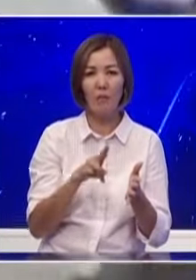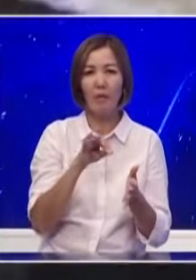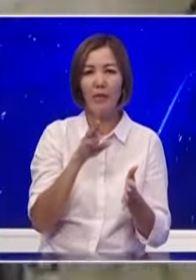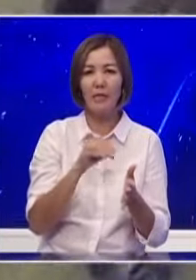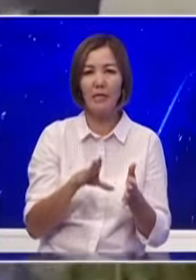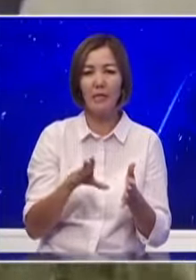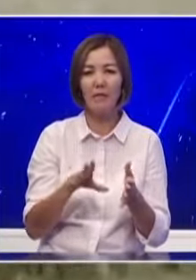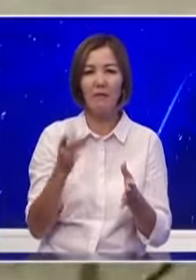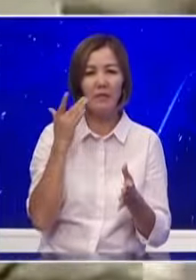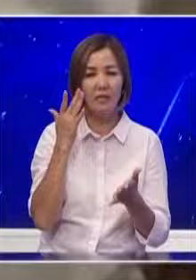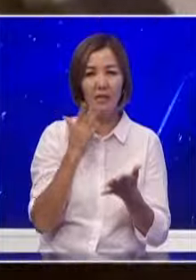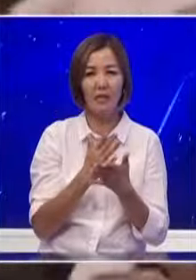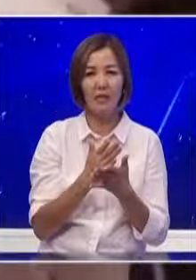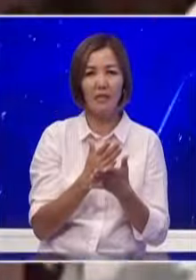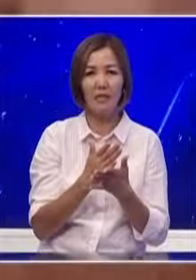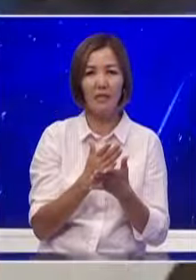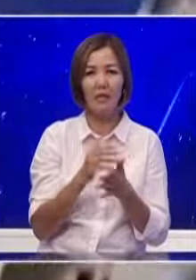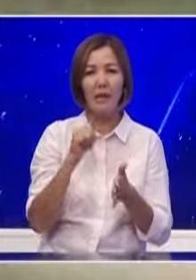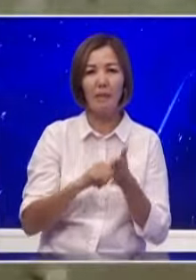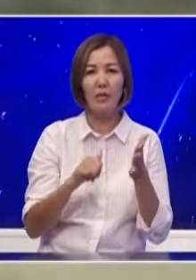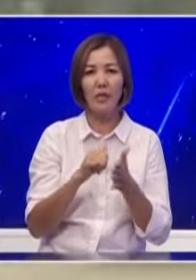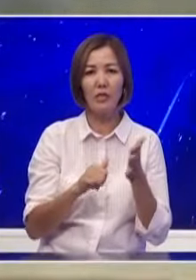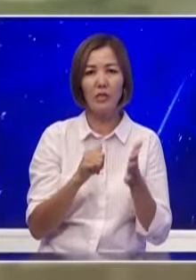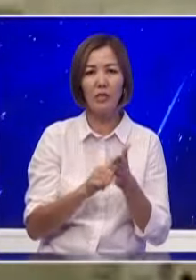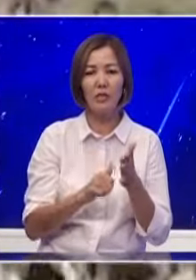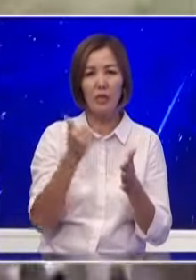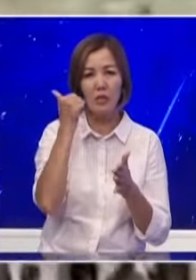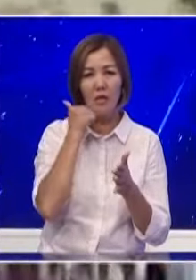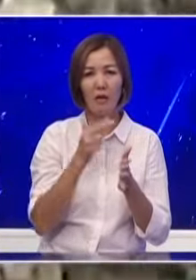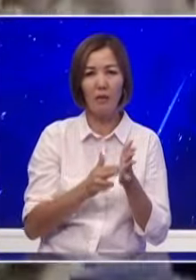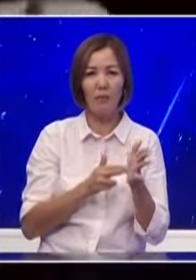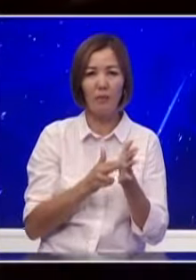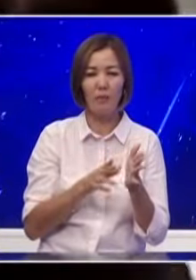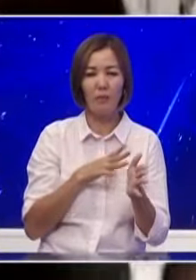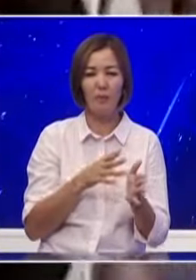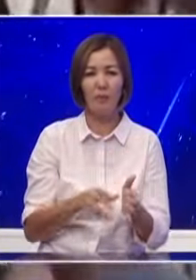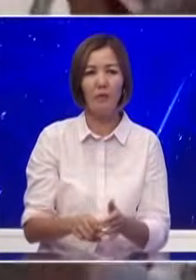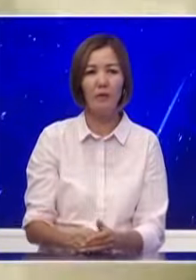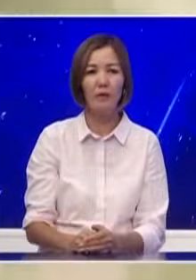Пакистана не редкость. Чаще всего причина в изношенной инфраструктуре.